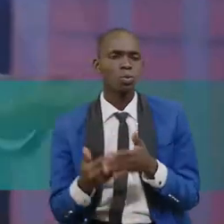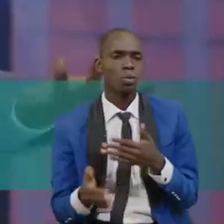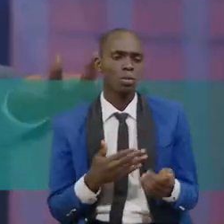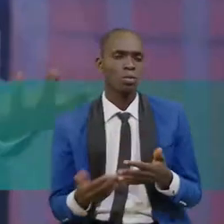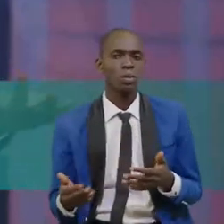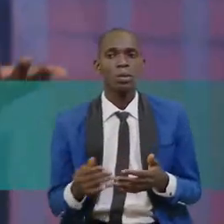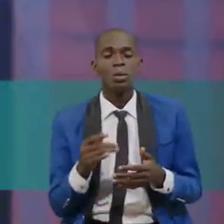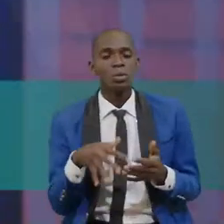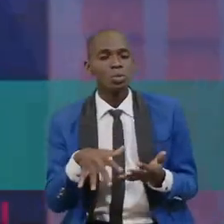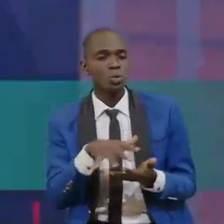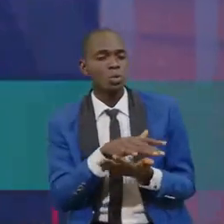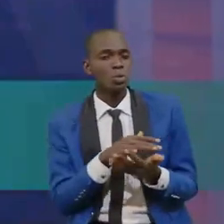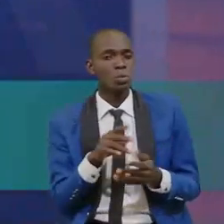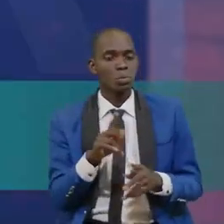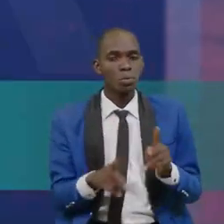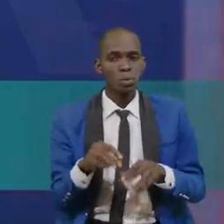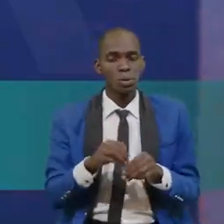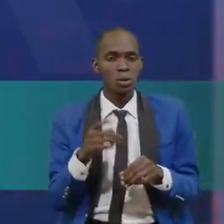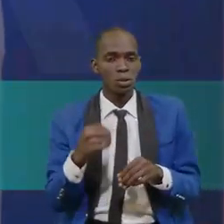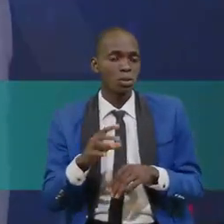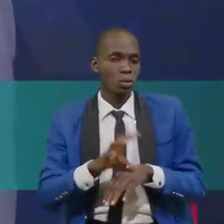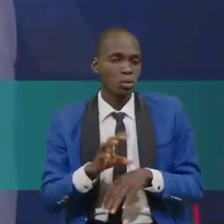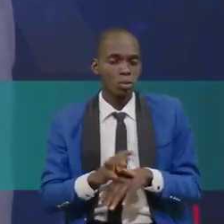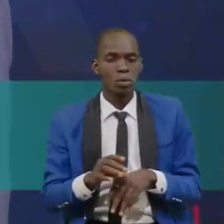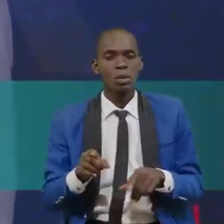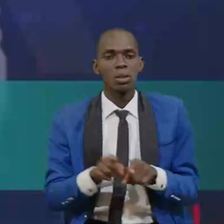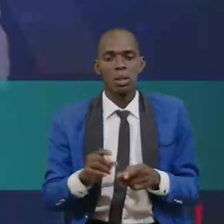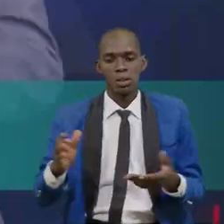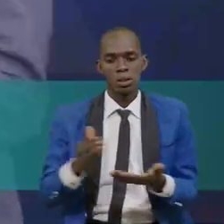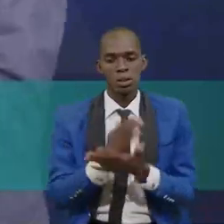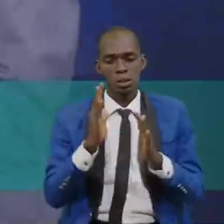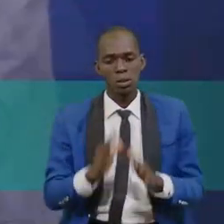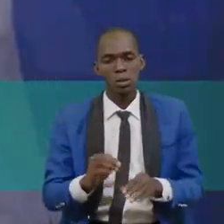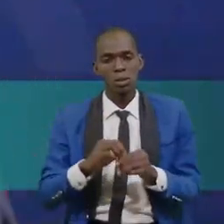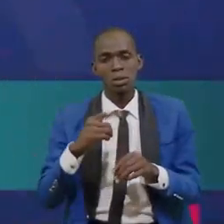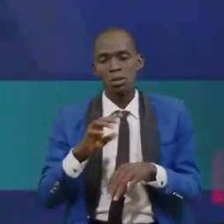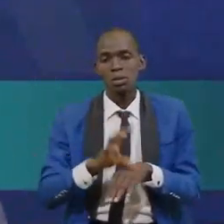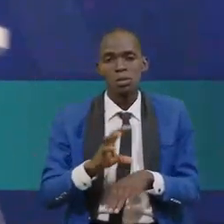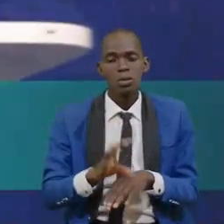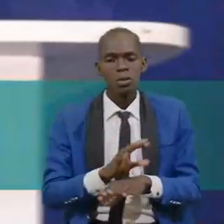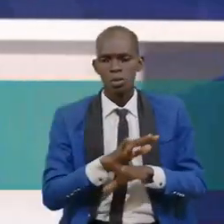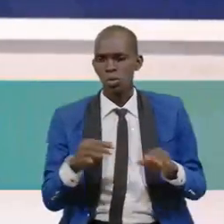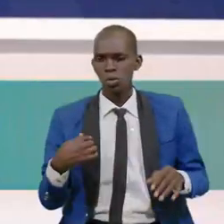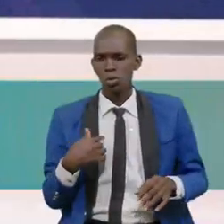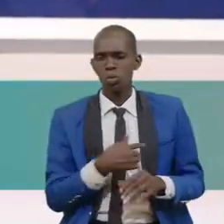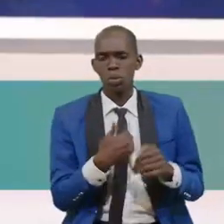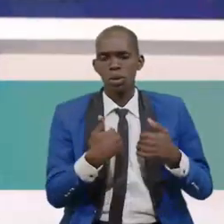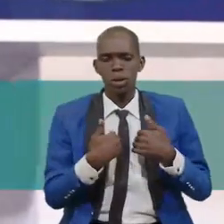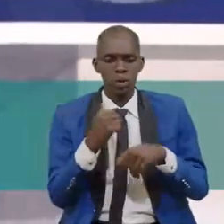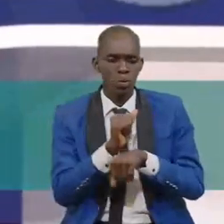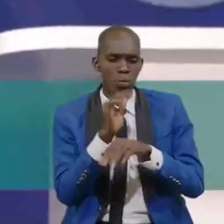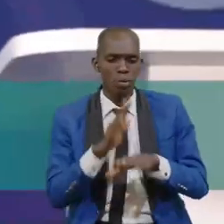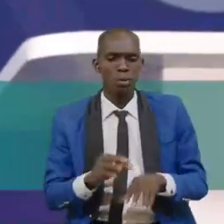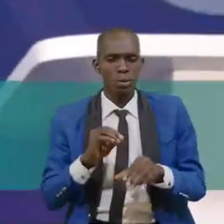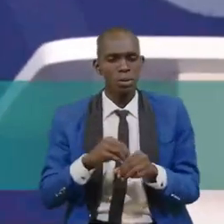ministère de l'Église? Est-ce que nous n'avons pas des chantres dans le ministère de l'Église? Est-ce que nous n'avons pas des